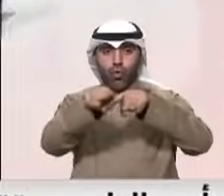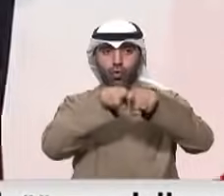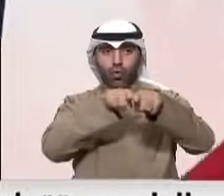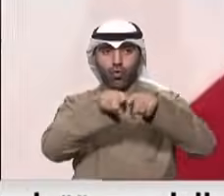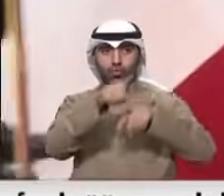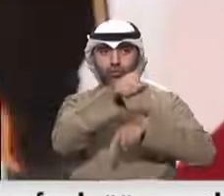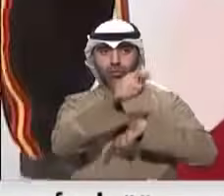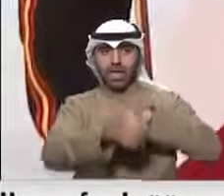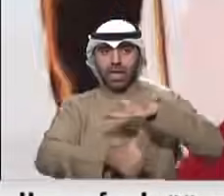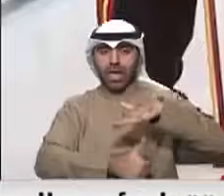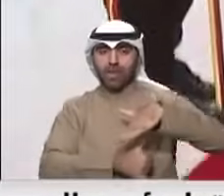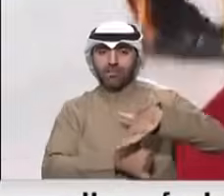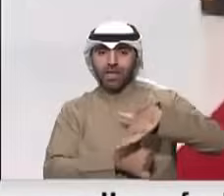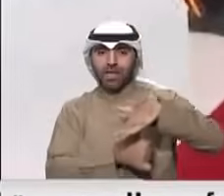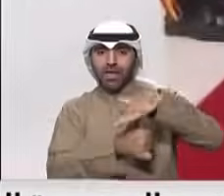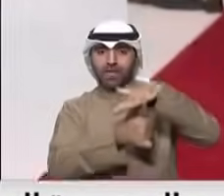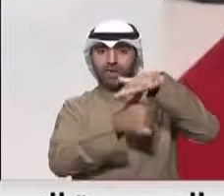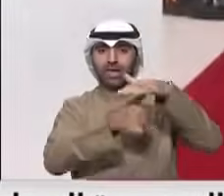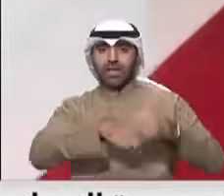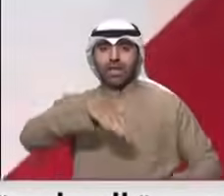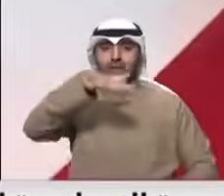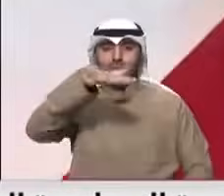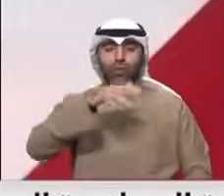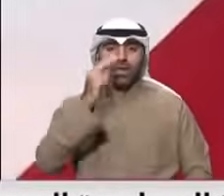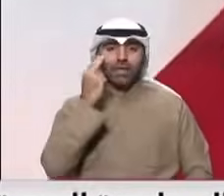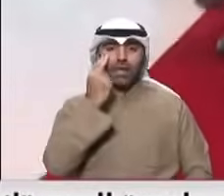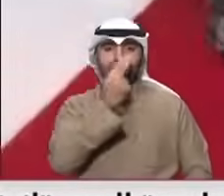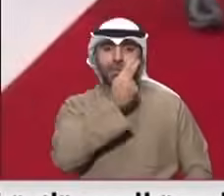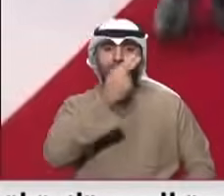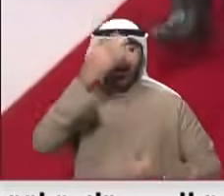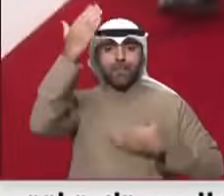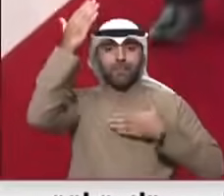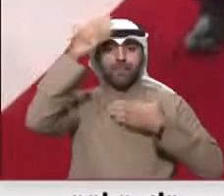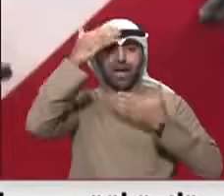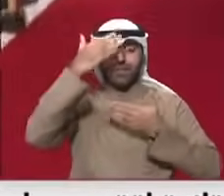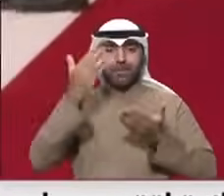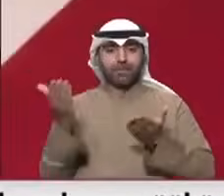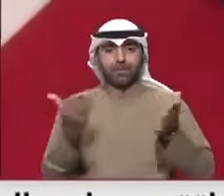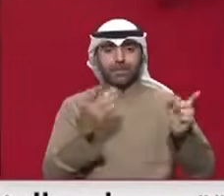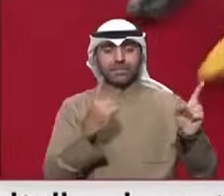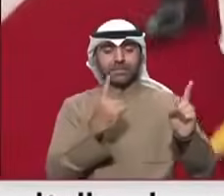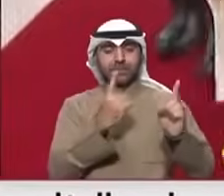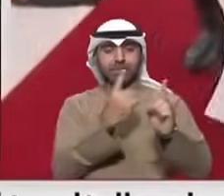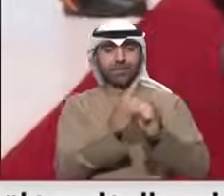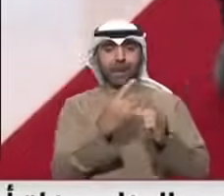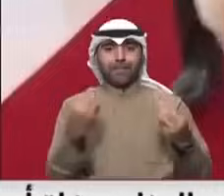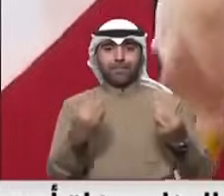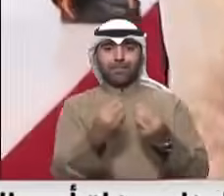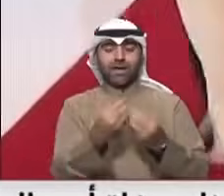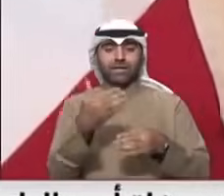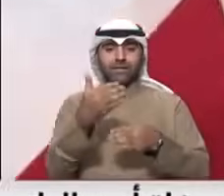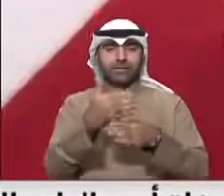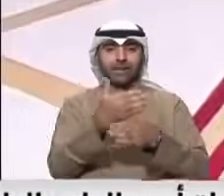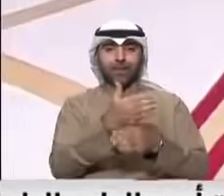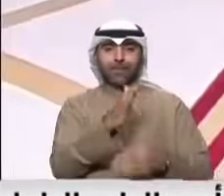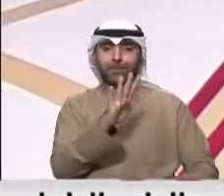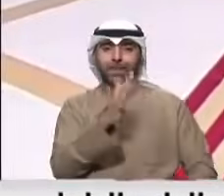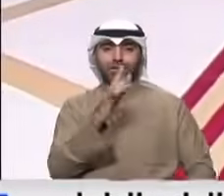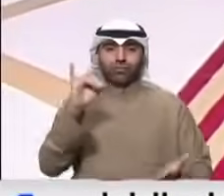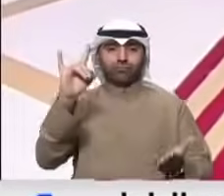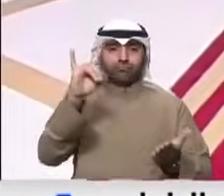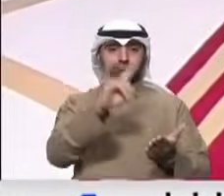رشيد بن الحسن الثاني والوفد المرافقه لسموه حيث قام سموه بتقديم واجب العزاء في وفاه فقيد